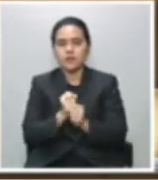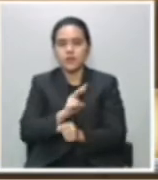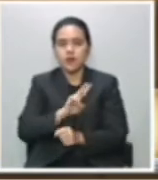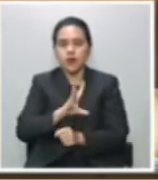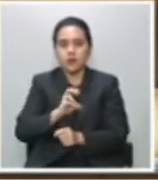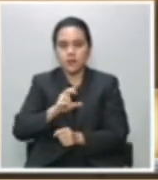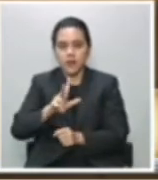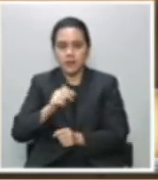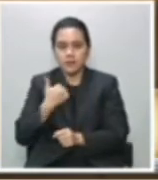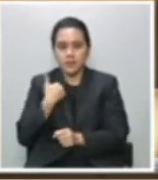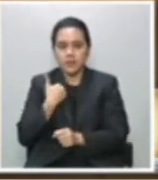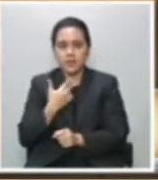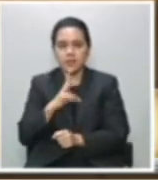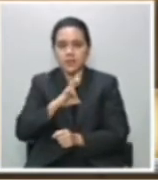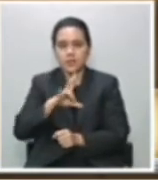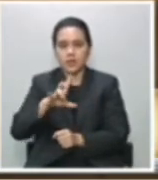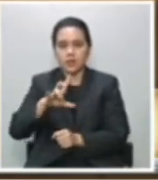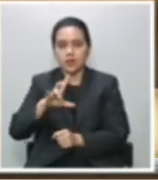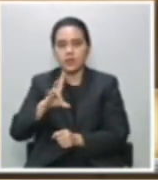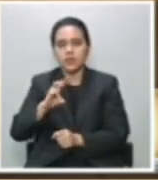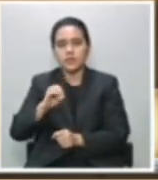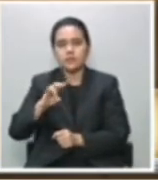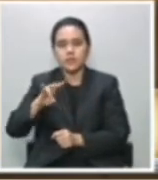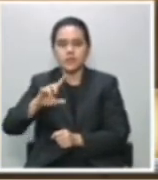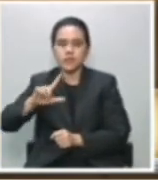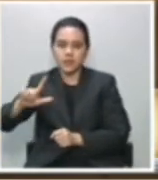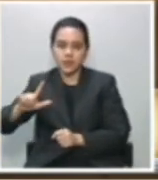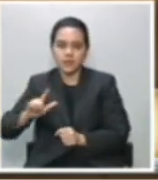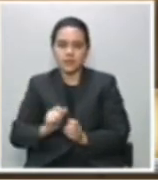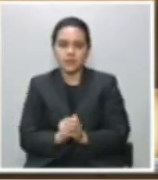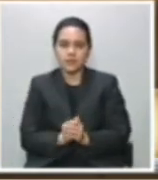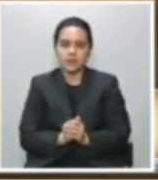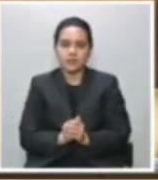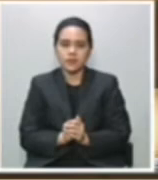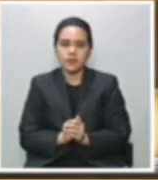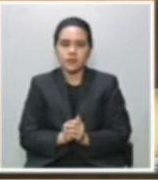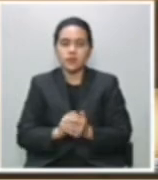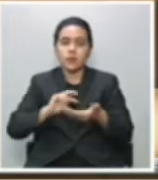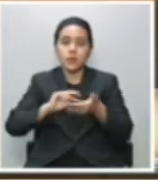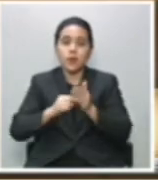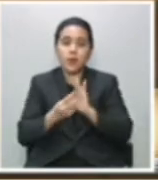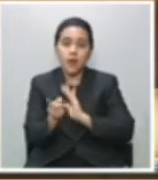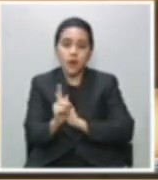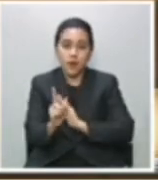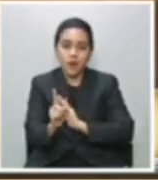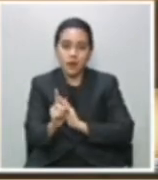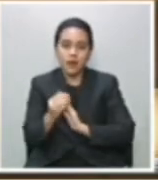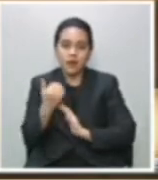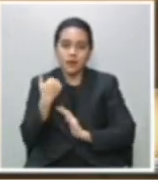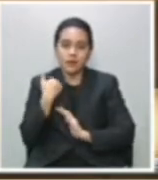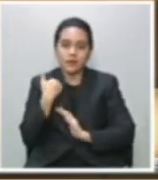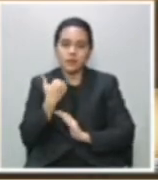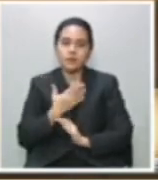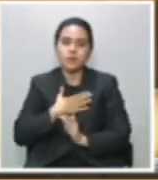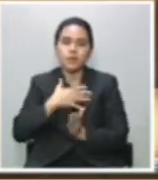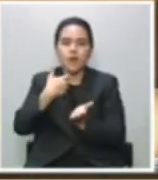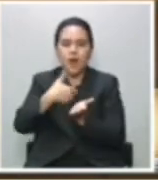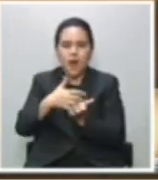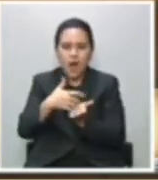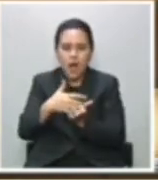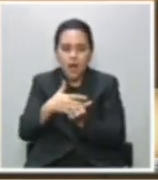มี777ล้านก็หมายความว่าผมอาจจะเรียนท่านผู้ทรงเกียรติ